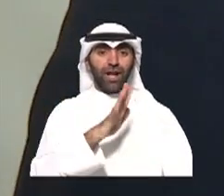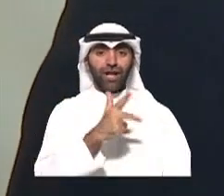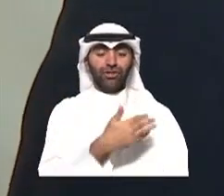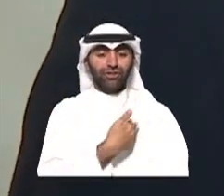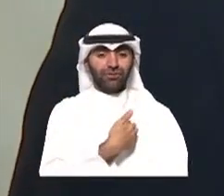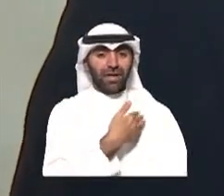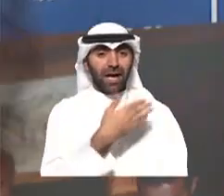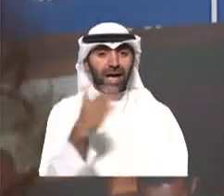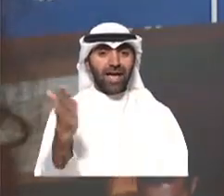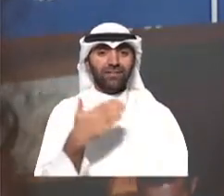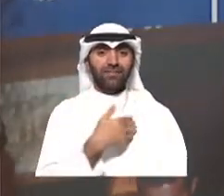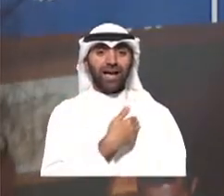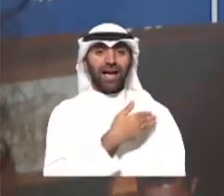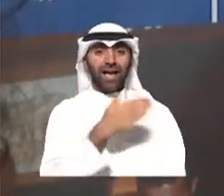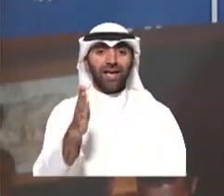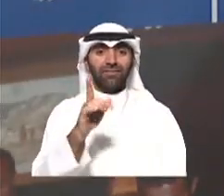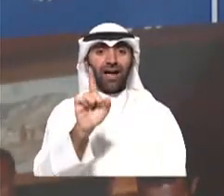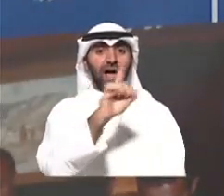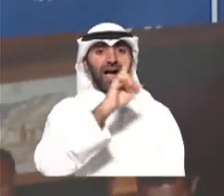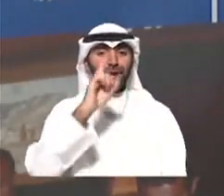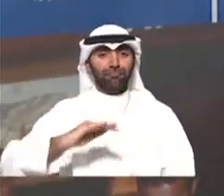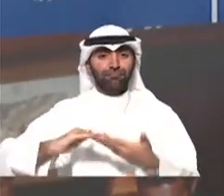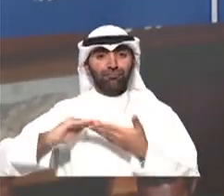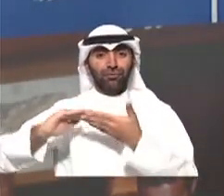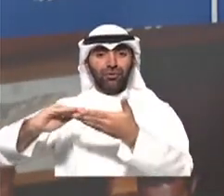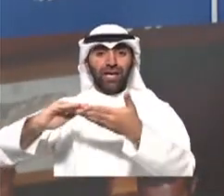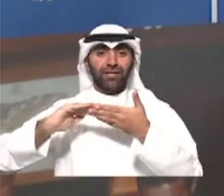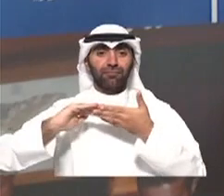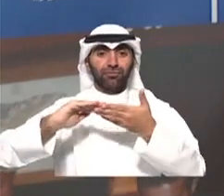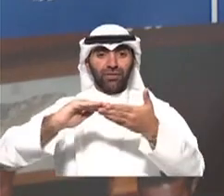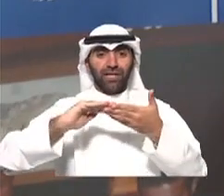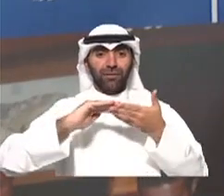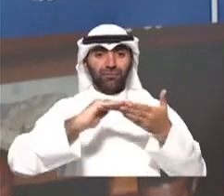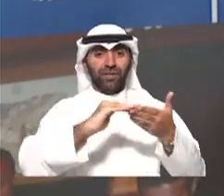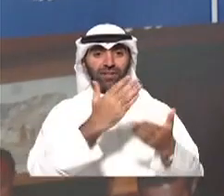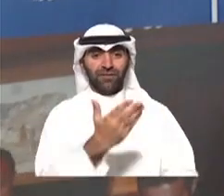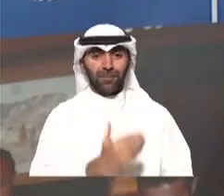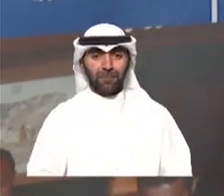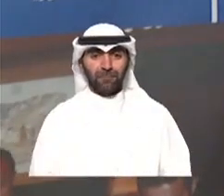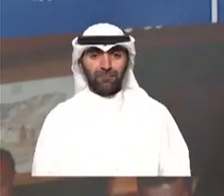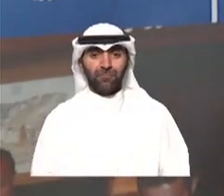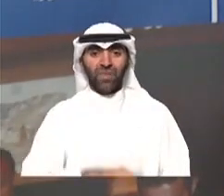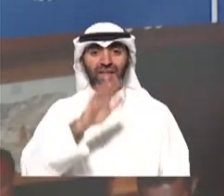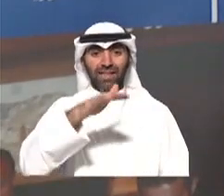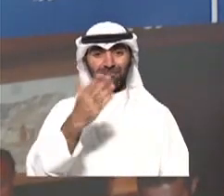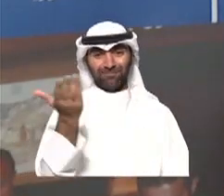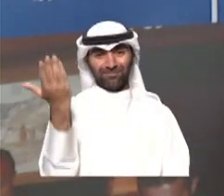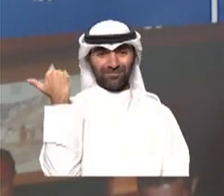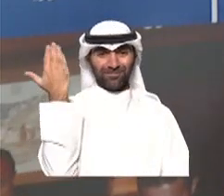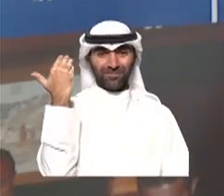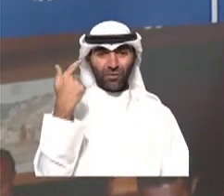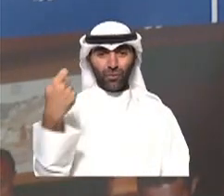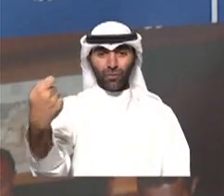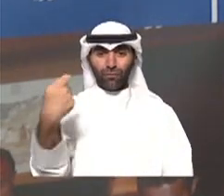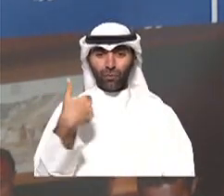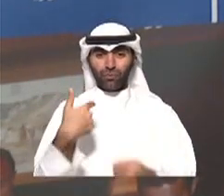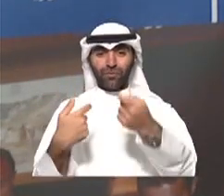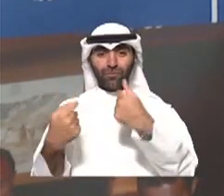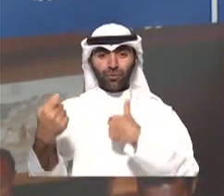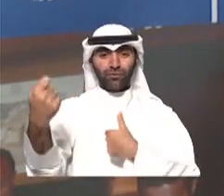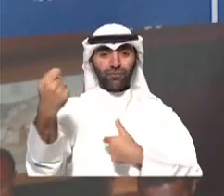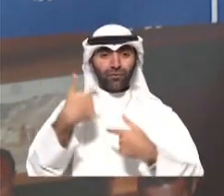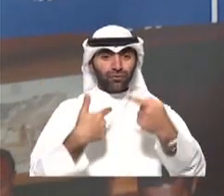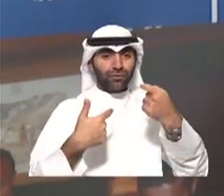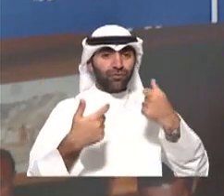مختلف المساعدة. حملتنا الأولى اقتصرت على مبلغ 175,000، قسمناها ل4 مراحل. السنة هذه سوينا